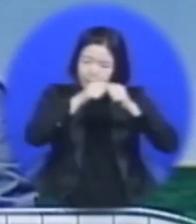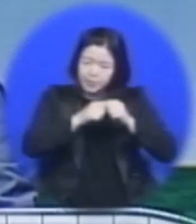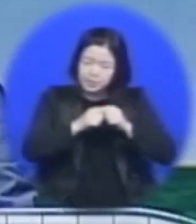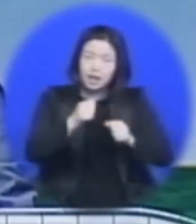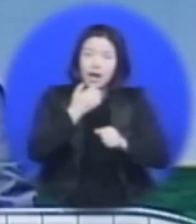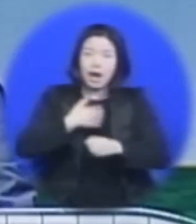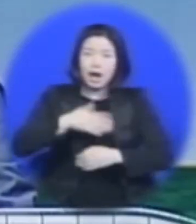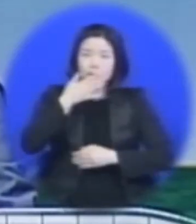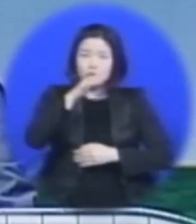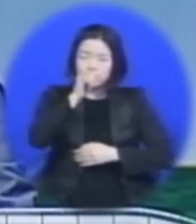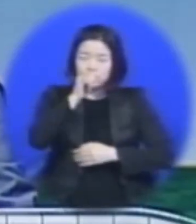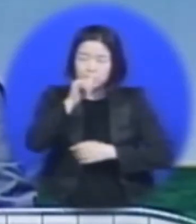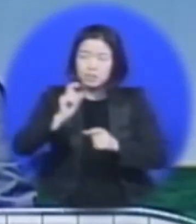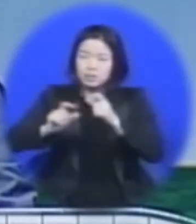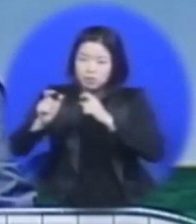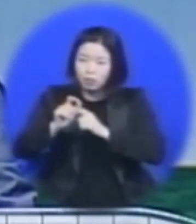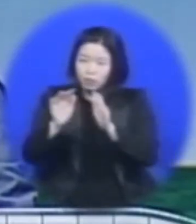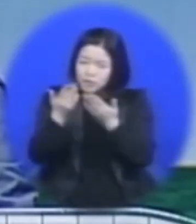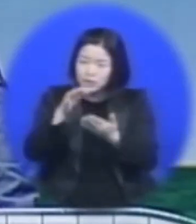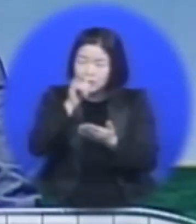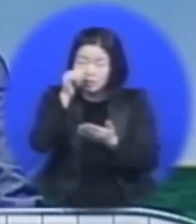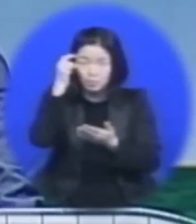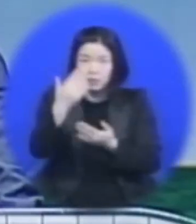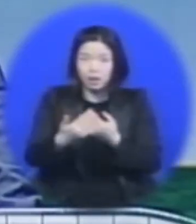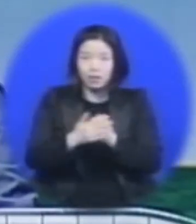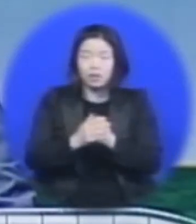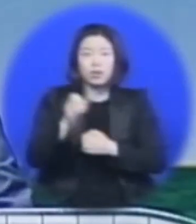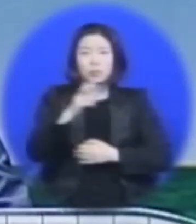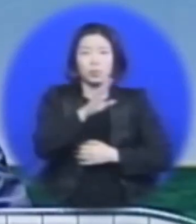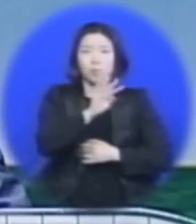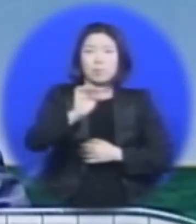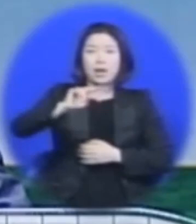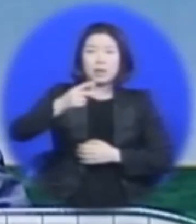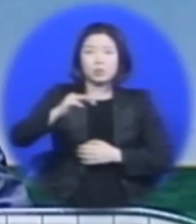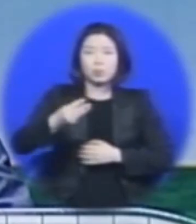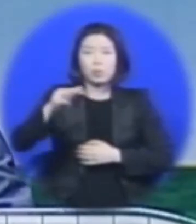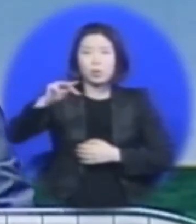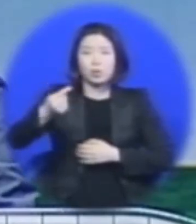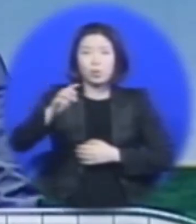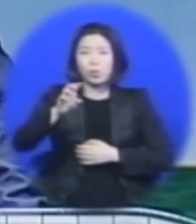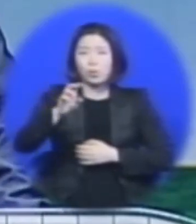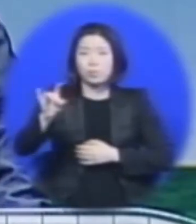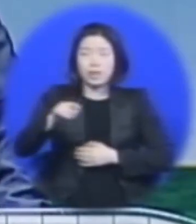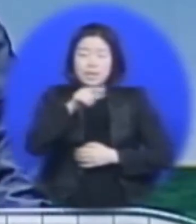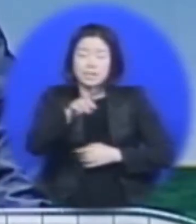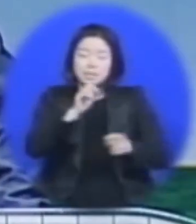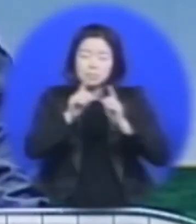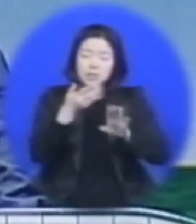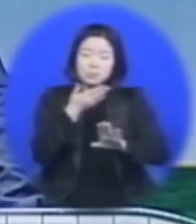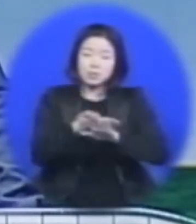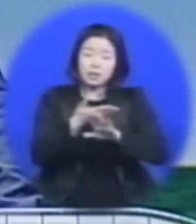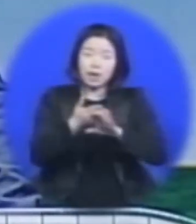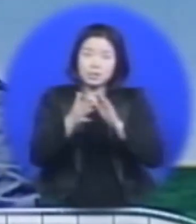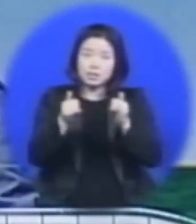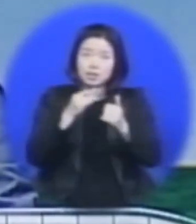있는 참고 서적이 있습니까 그리고 바로가 말했다이 말을해요